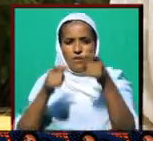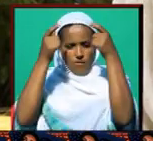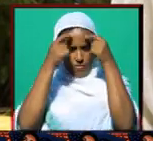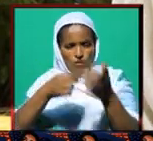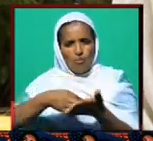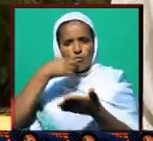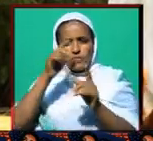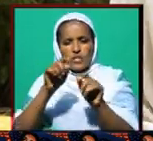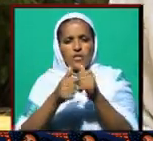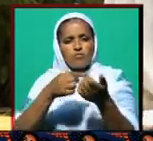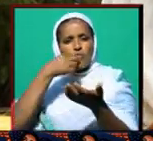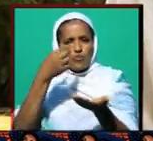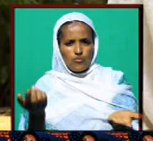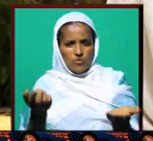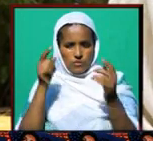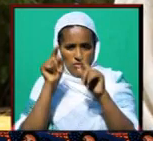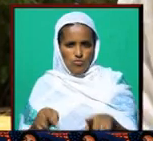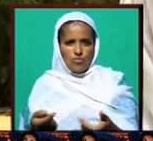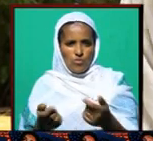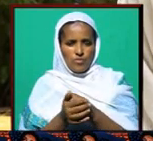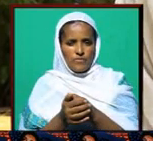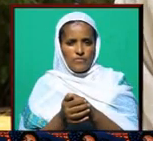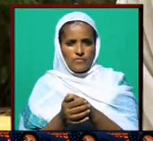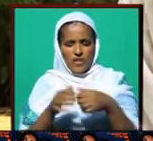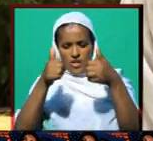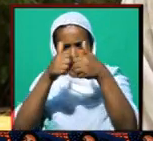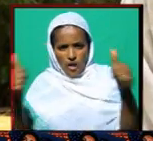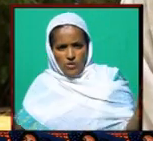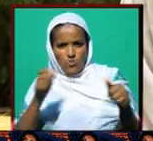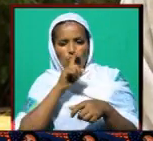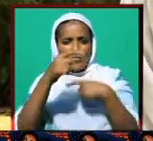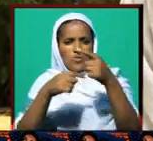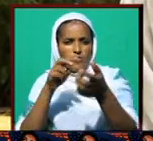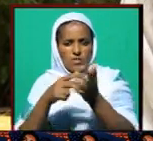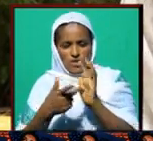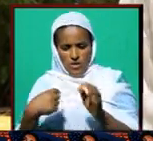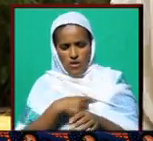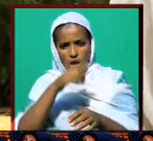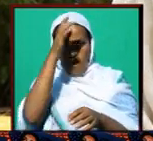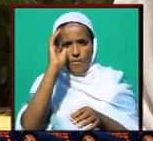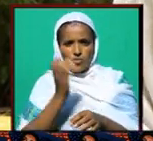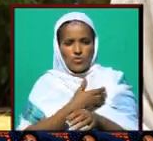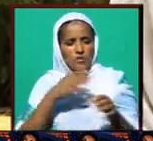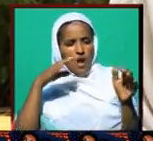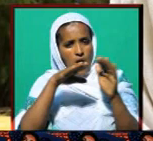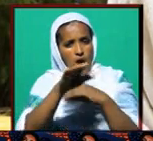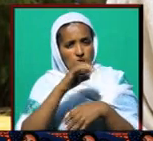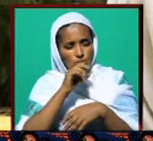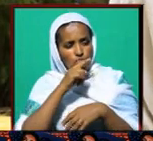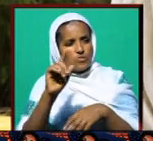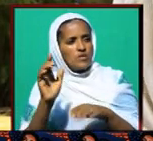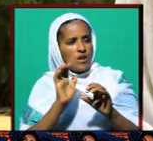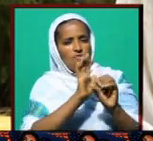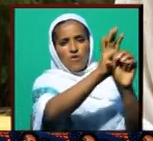የማያውቁ መነኮሳት ይኑሩ፣ ለማስቀደስ ለመቁረብ ይምጡ፣ እንዴት ነው የሚቆሩት? እነዚህ ሰዎች የሚመጡ ተለይተው ነው የሚሄዱት ማለት ነው። እኛ እኮ